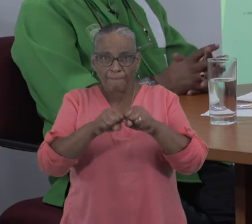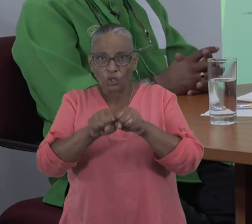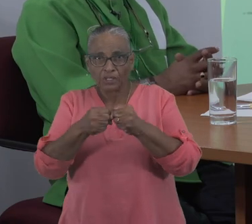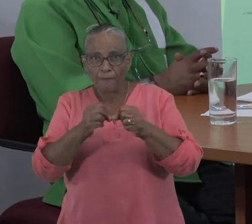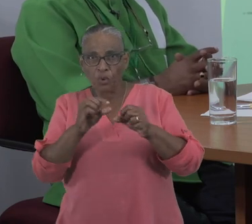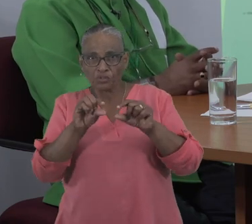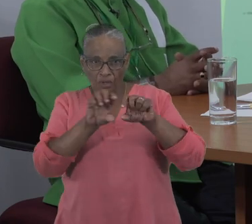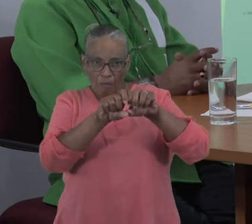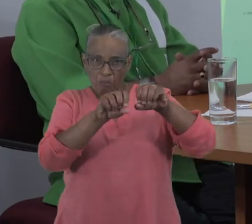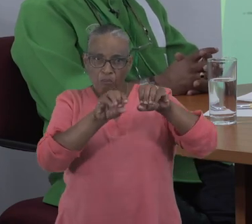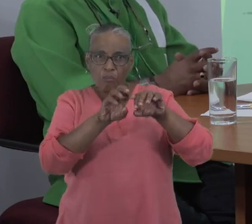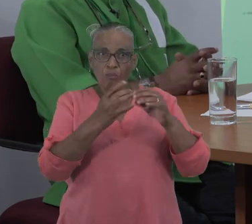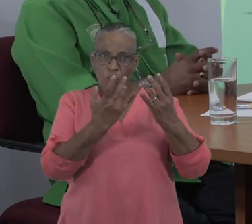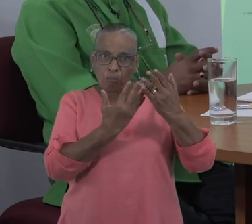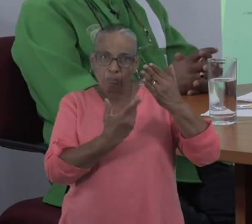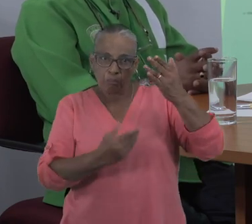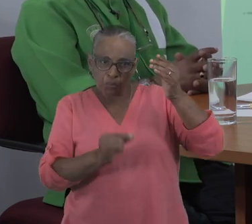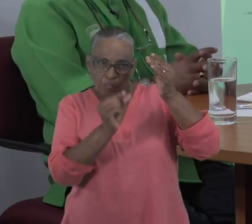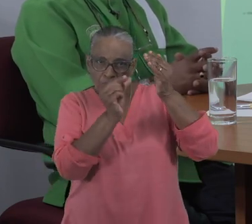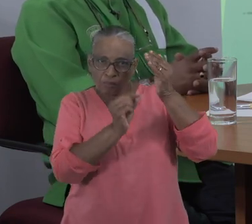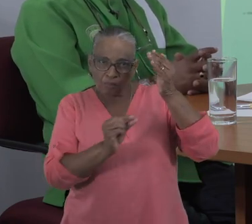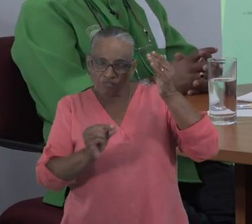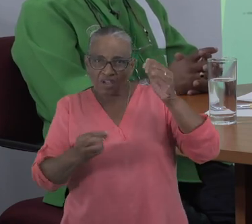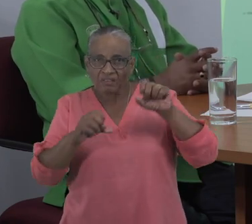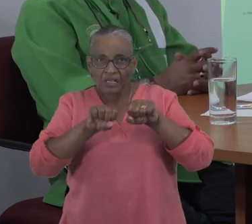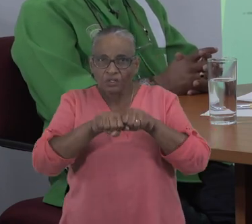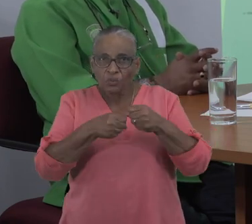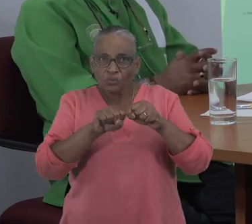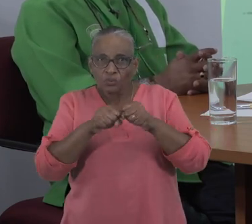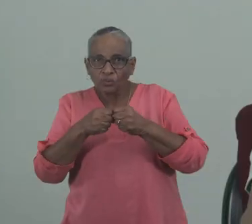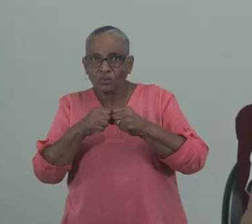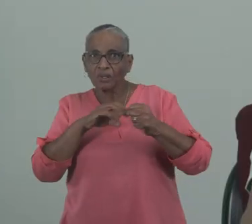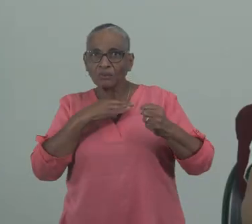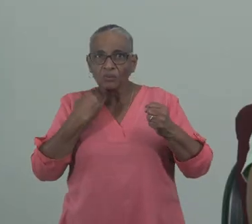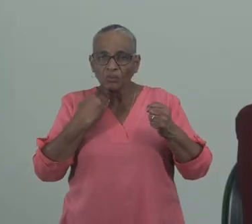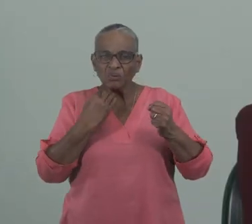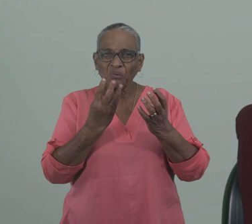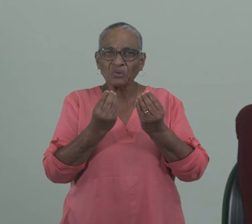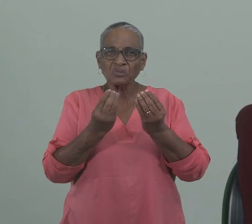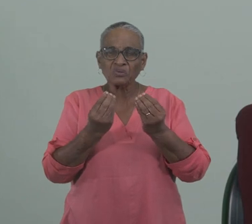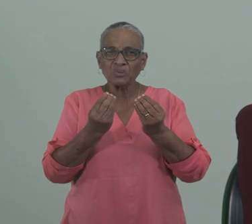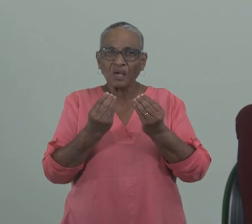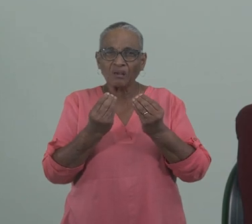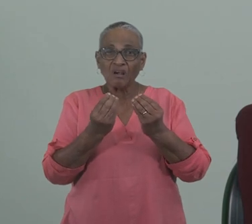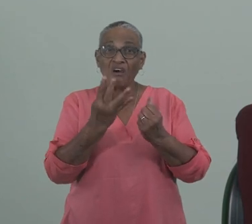beginnen de hersenen te sterven. En je moet zo snel mogelijk in het academisch ziekenhuis terechtkomen.